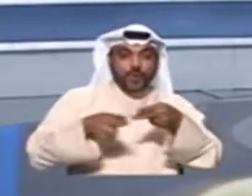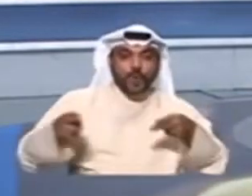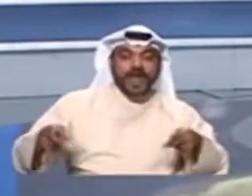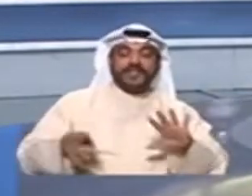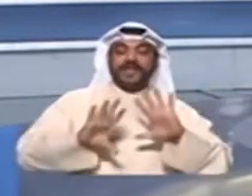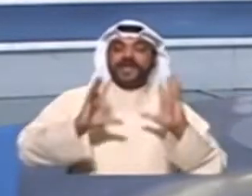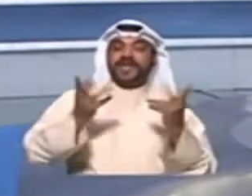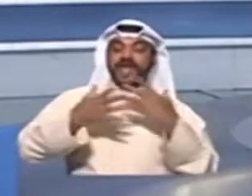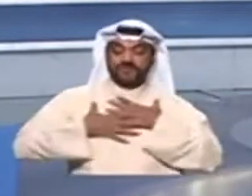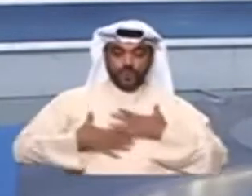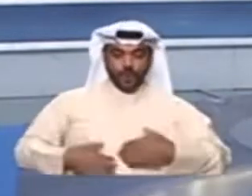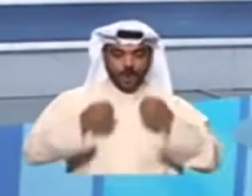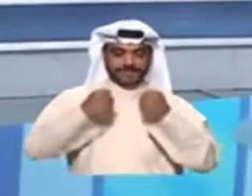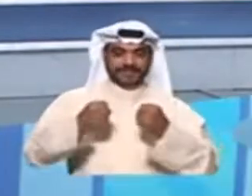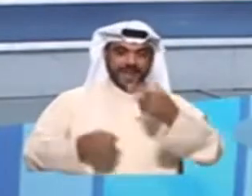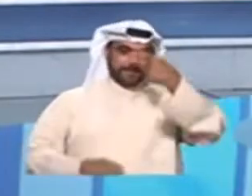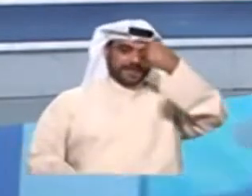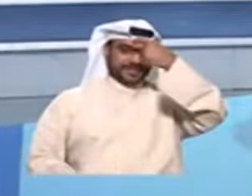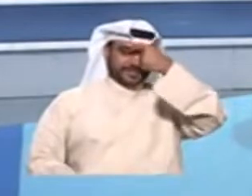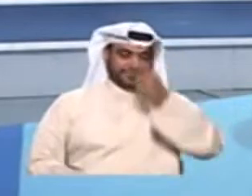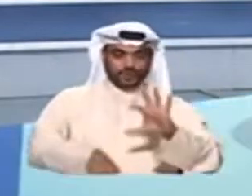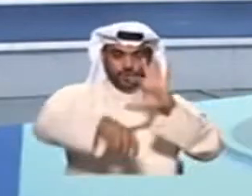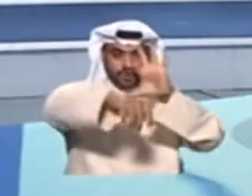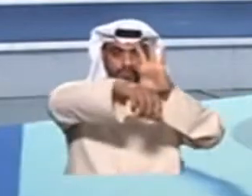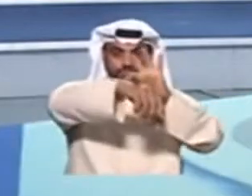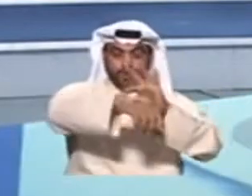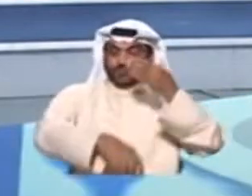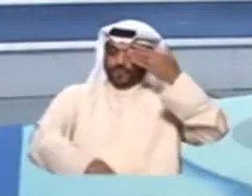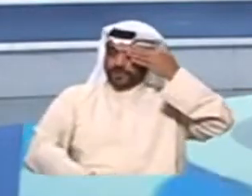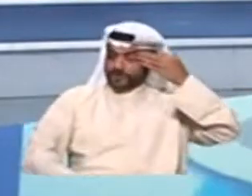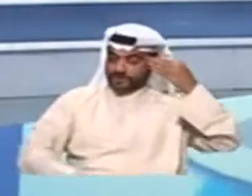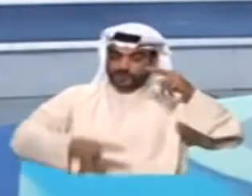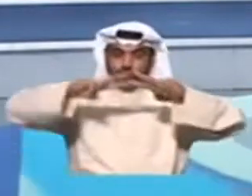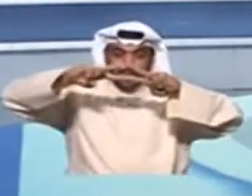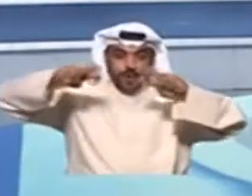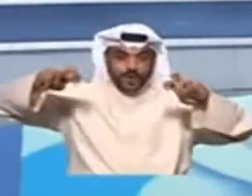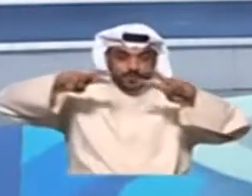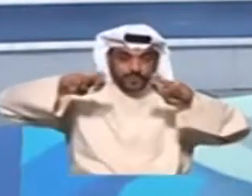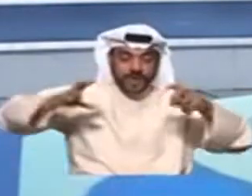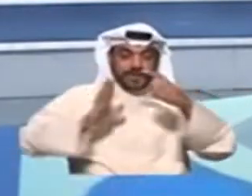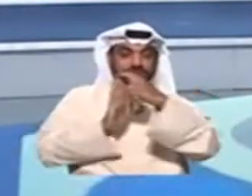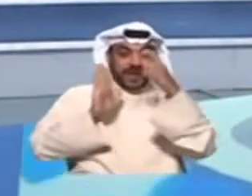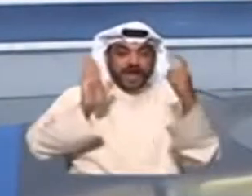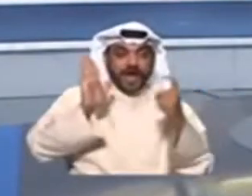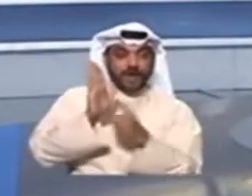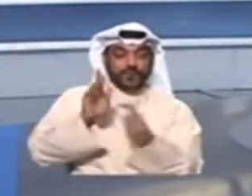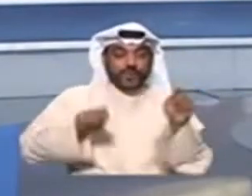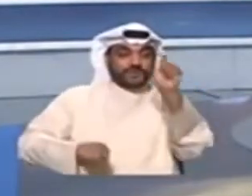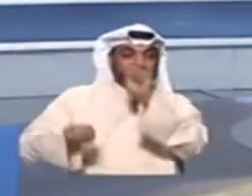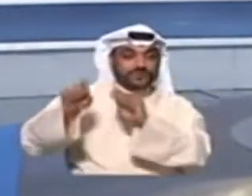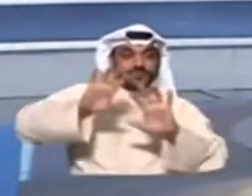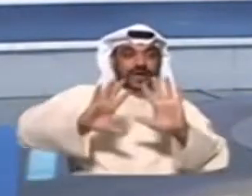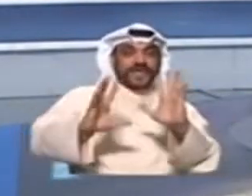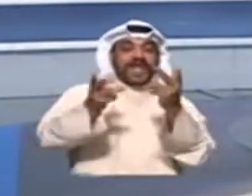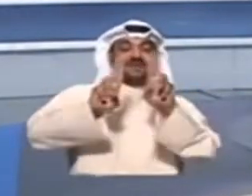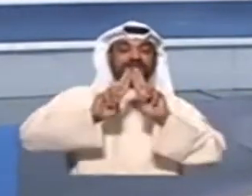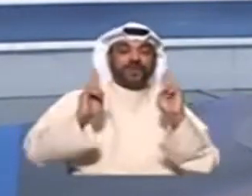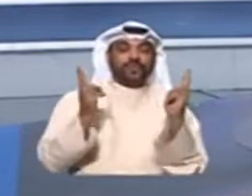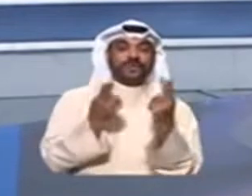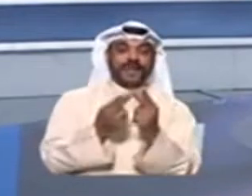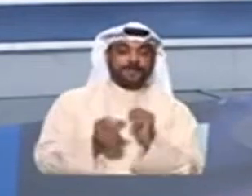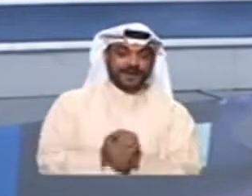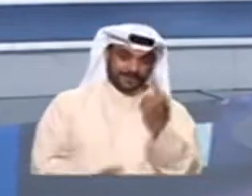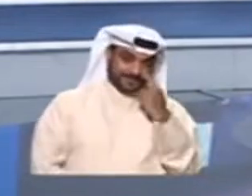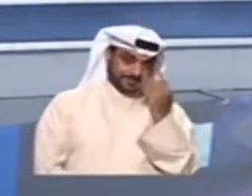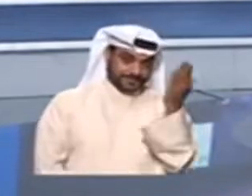المرضى بمشاركة أطباء وباحثات وخبراء قانونيين لمناقشة الموضوعات المدرجة في المؤتمر. وفي إطار